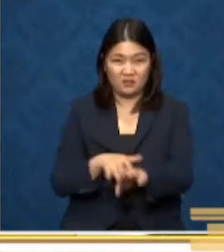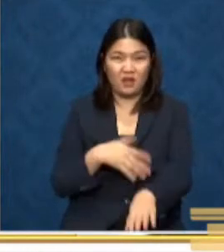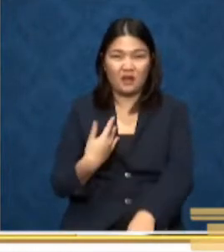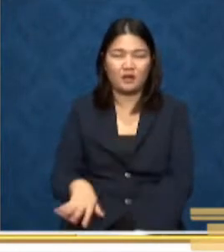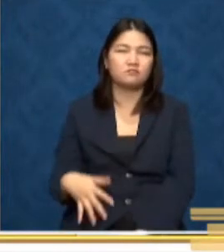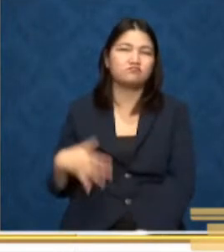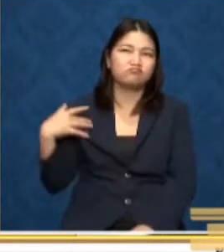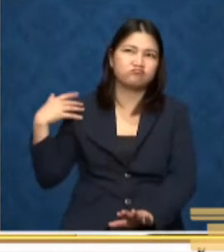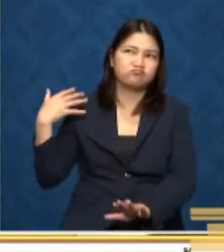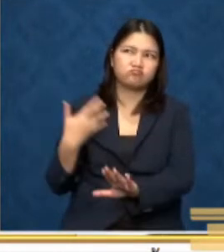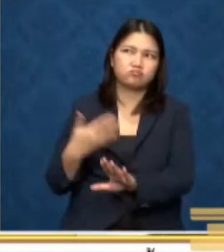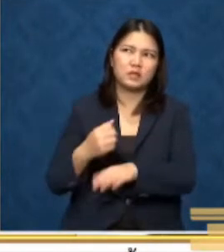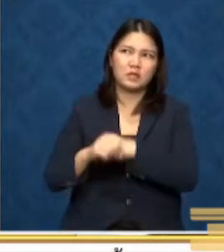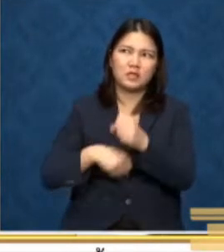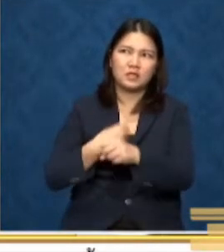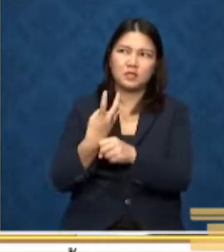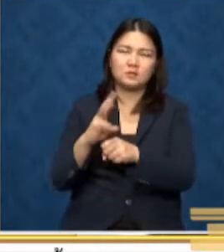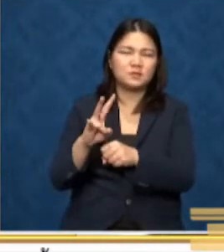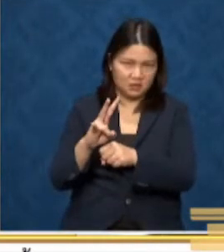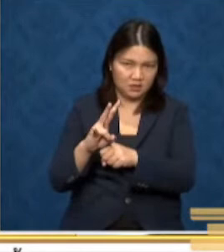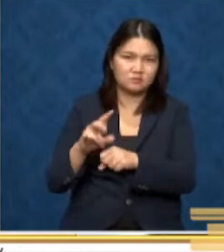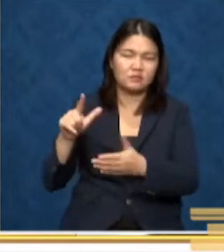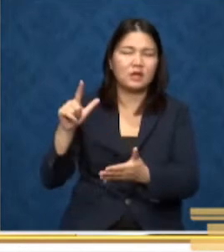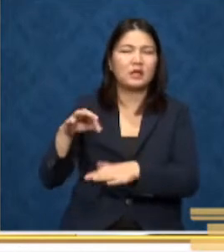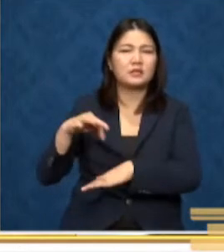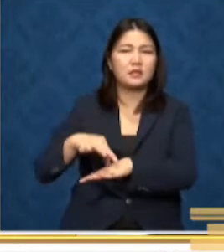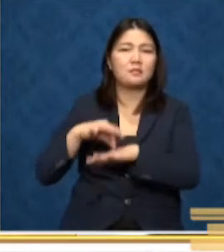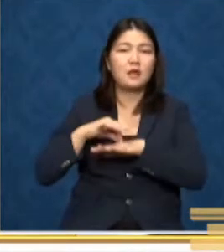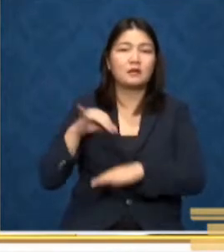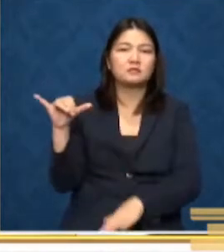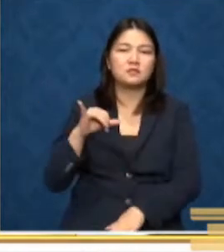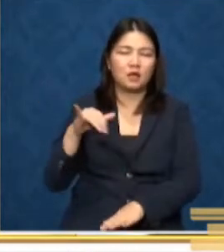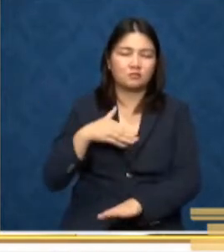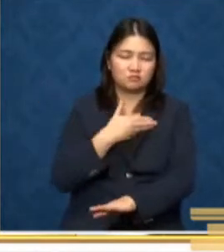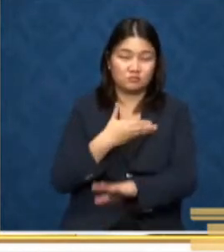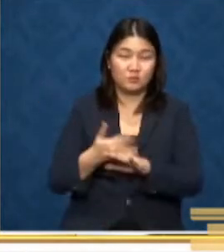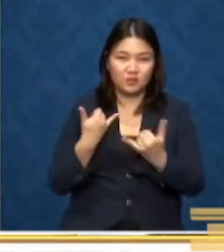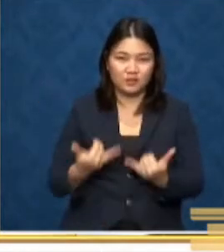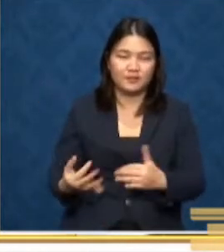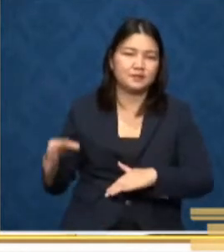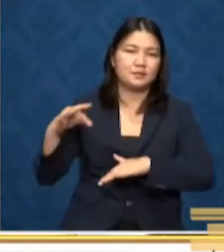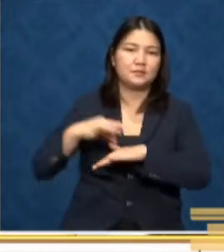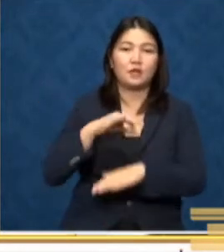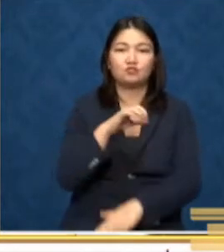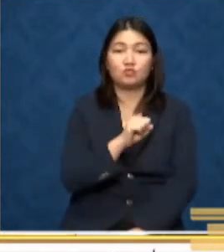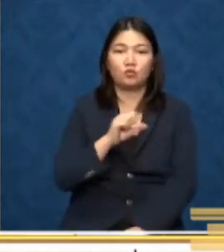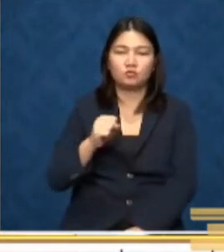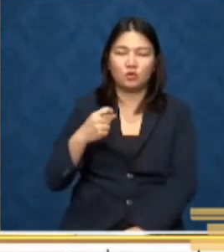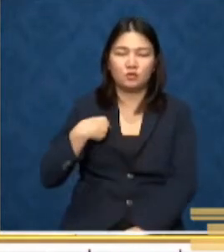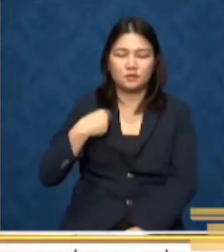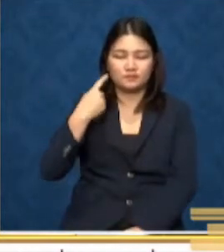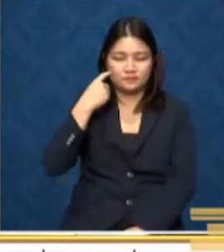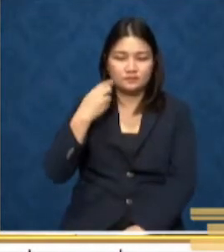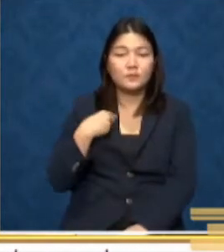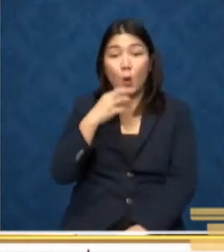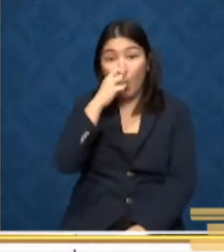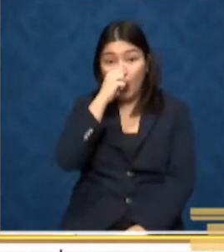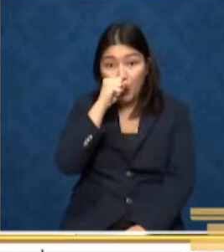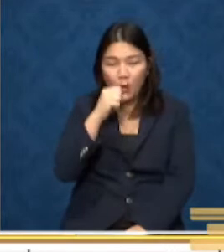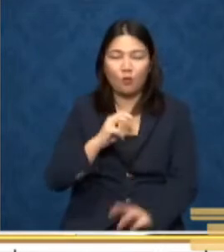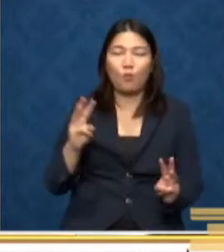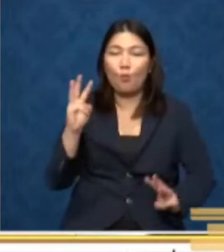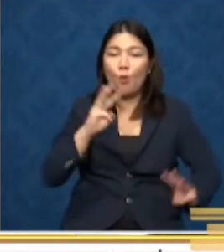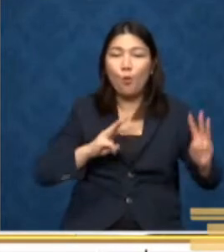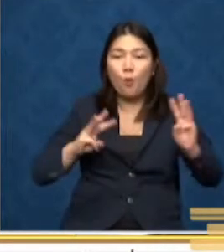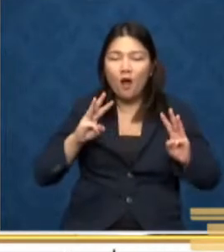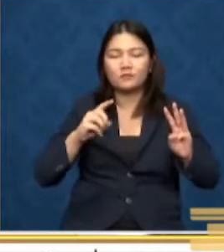ปีผมก็ใช้เวลาส่วนใหญ่ของผมไปอ่านหนังสือประวัติศาสตร์อ่านบันทึกของ